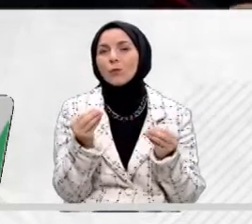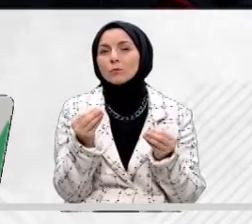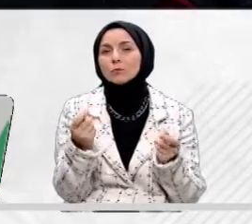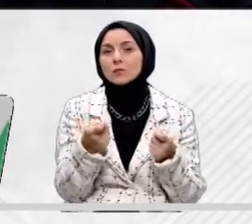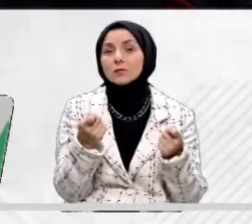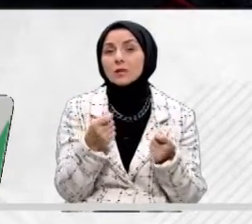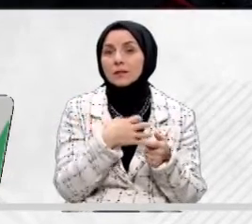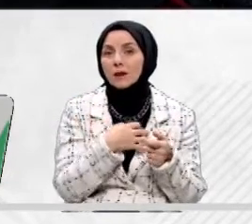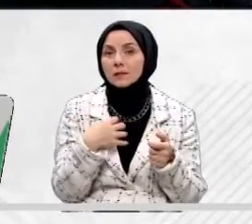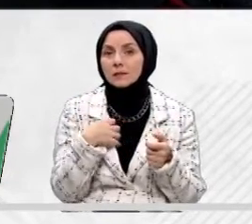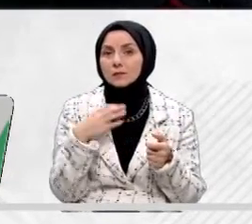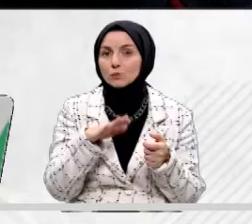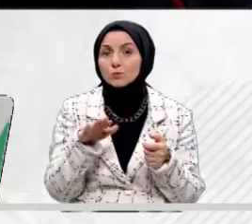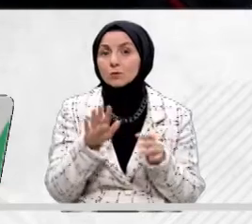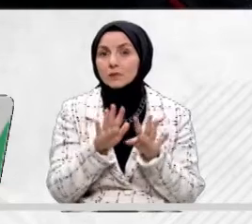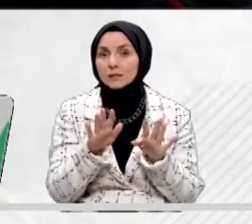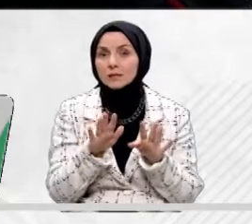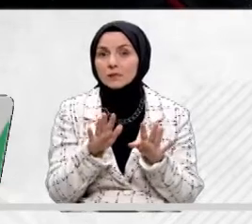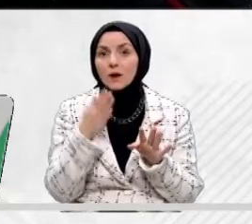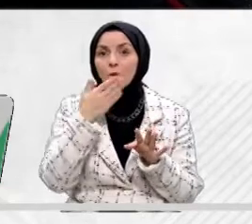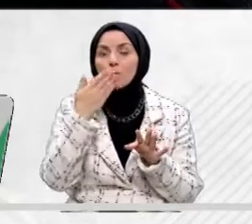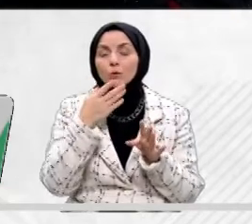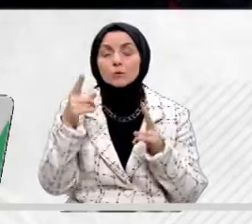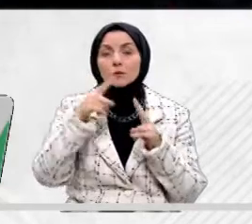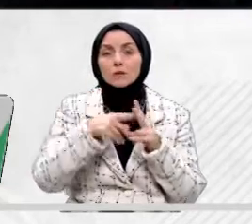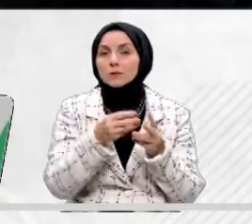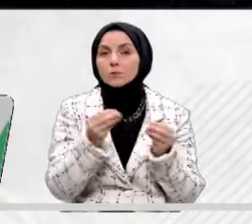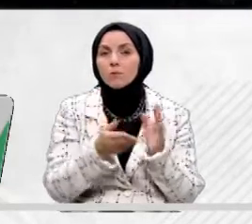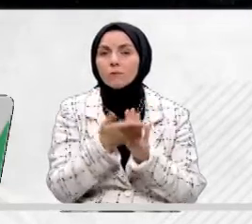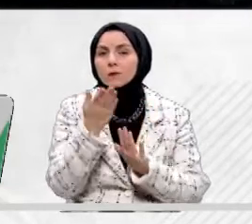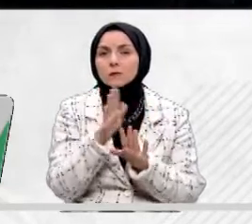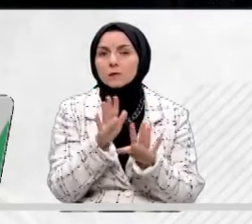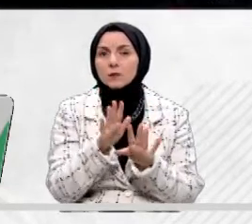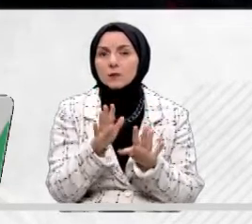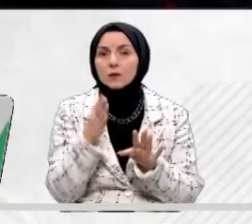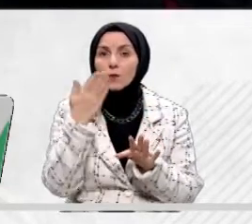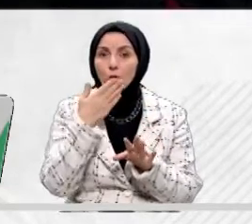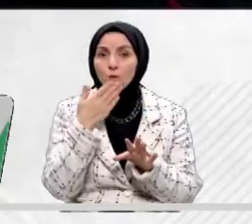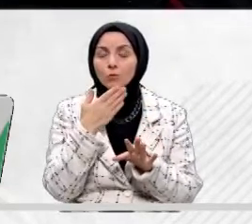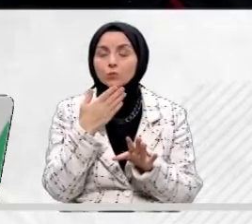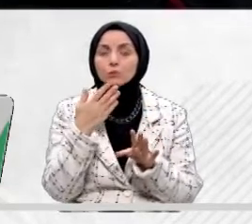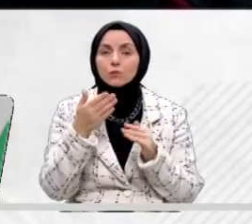bakalım okulun katkısı çok fazla değil okul öncesinin katkısı çok ama çok fazla değil